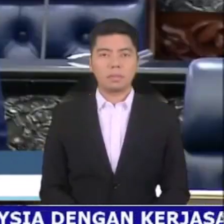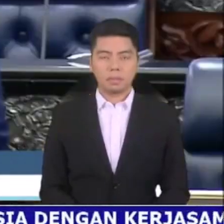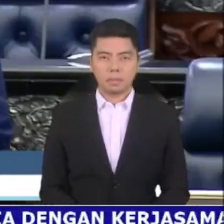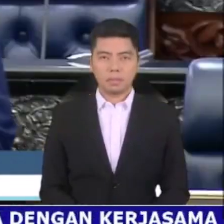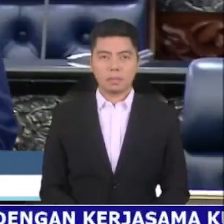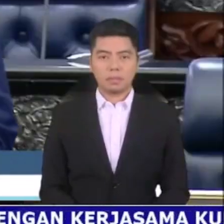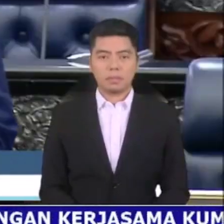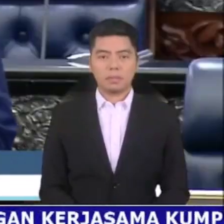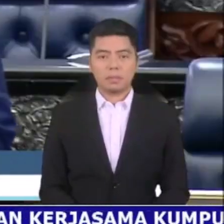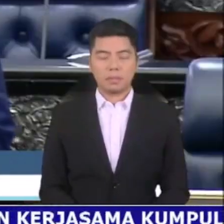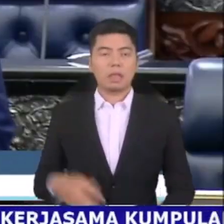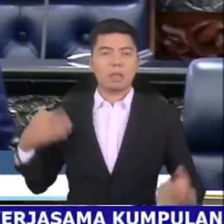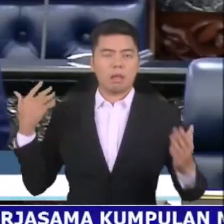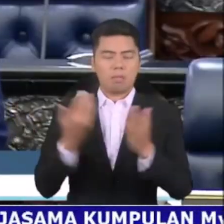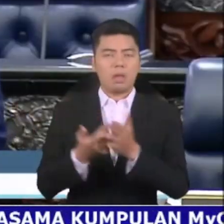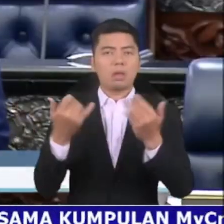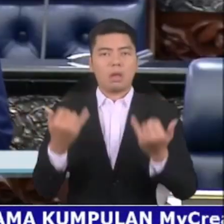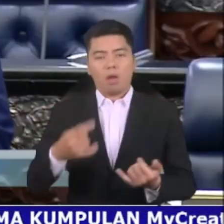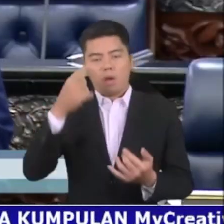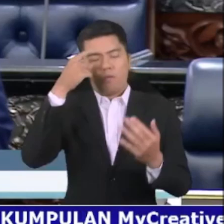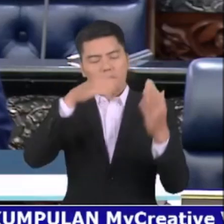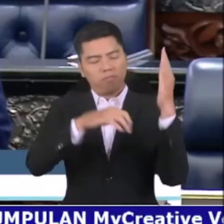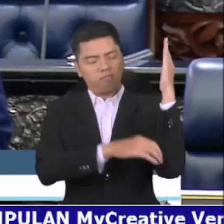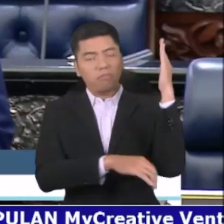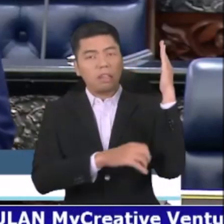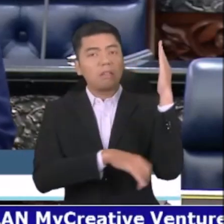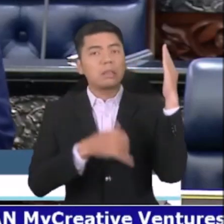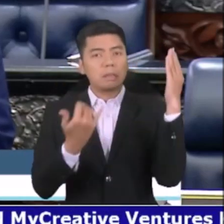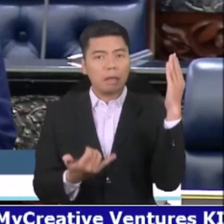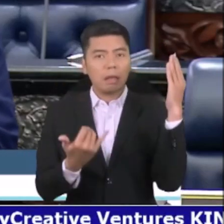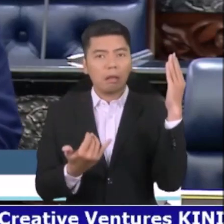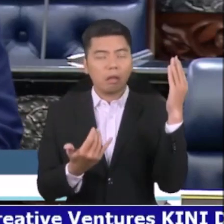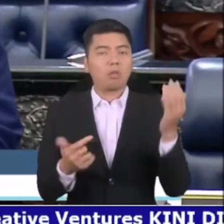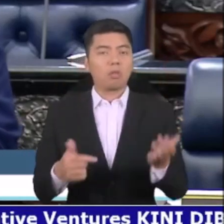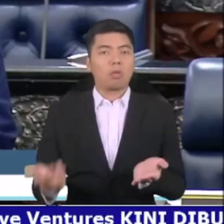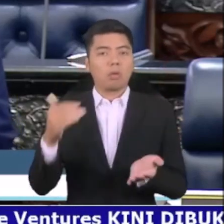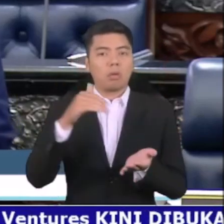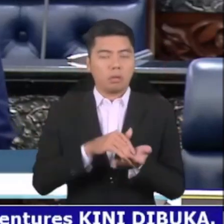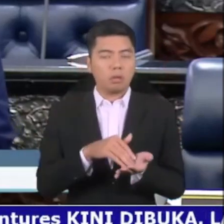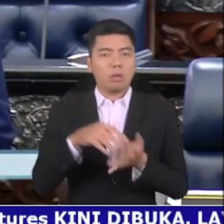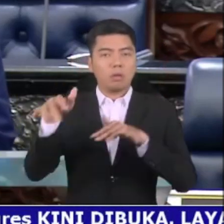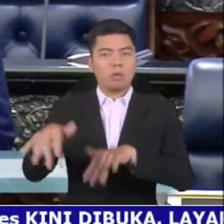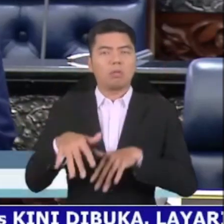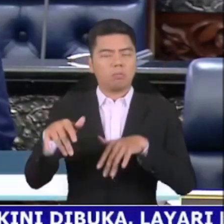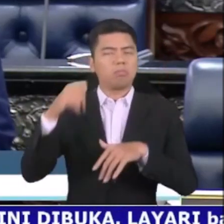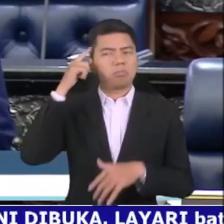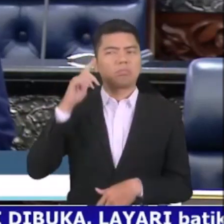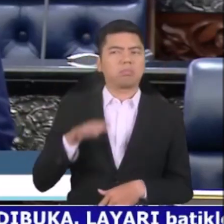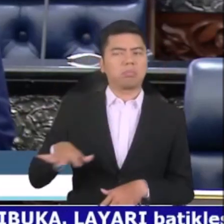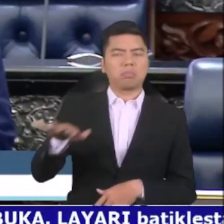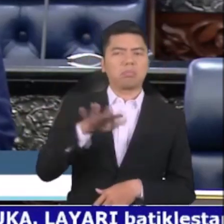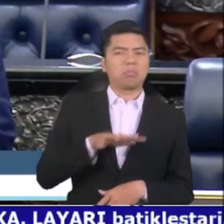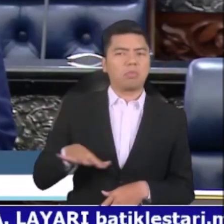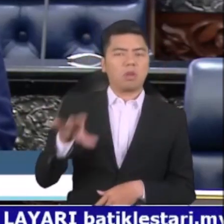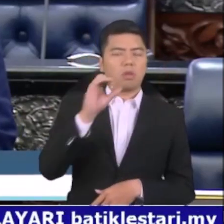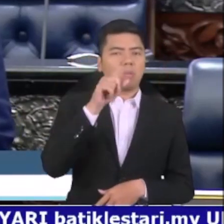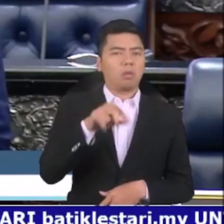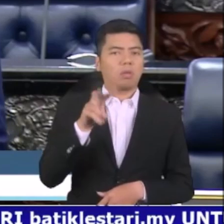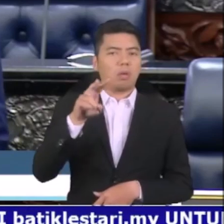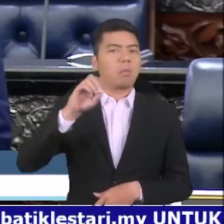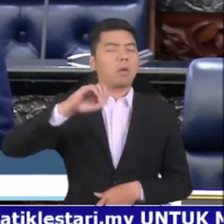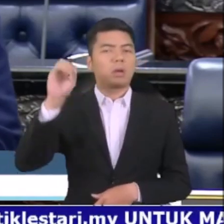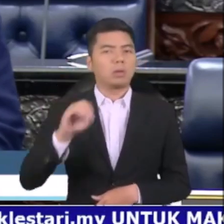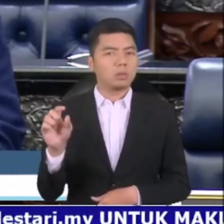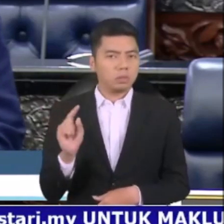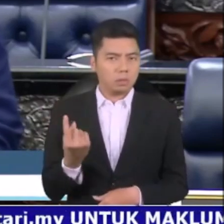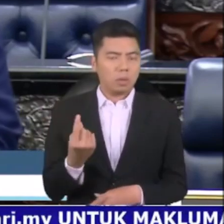berkenaan sehingga hari ini penanaman semula kita untuk pegbung-gebung kcil hanya sekitar 0 per2%